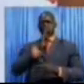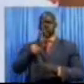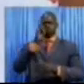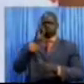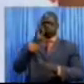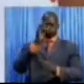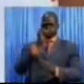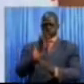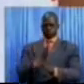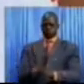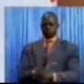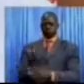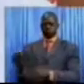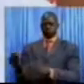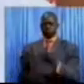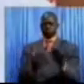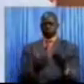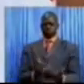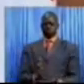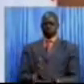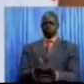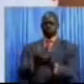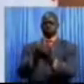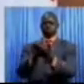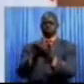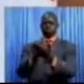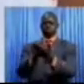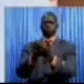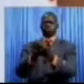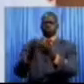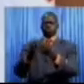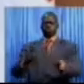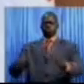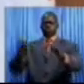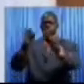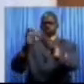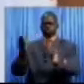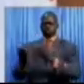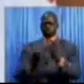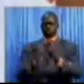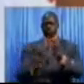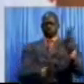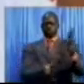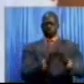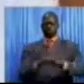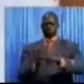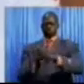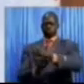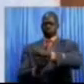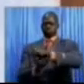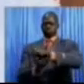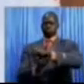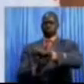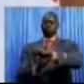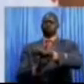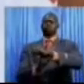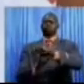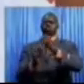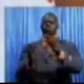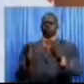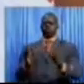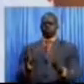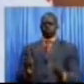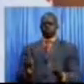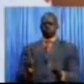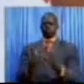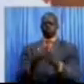mesure d'apporter notre concours utile au service public de secours et de lutte contre l'incendie